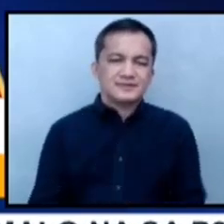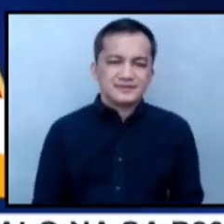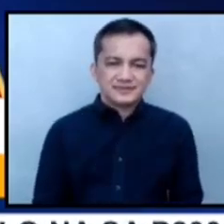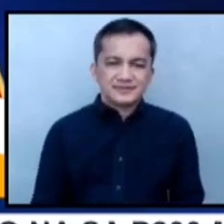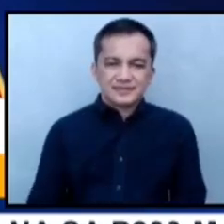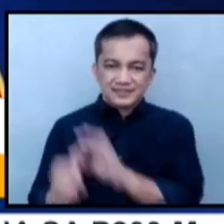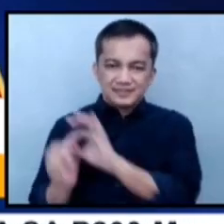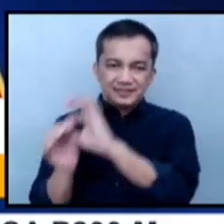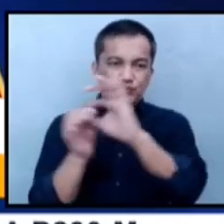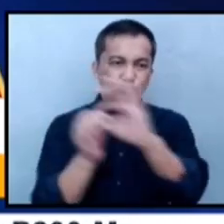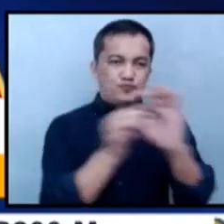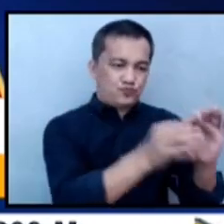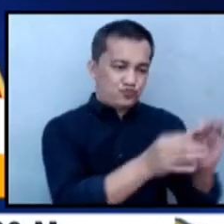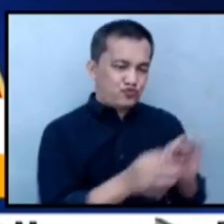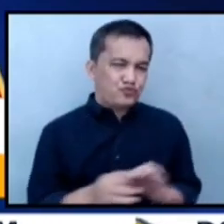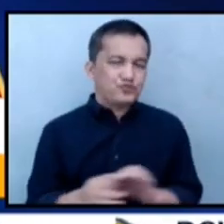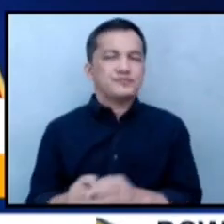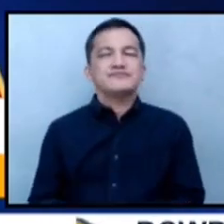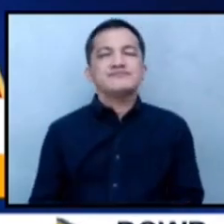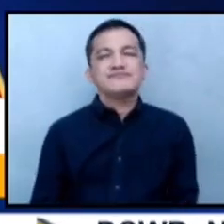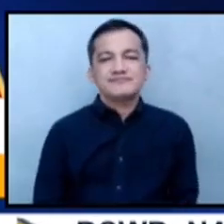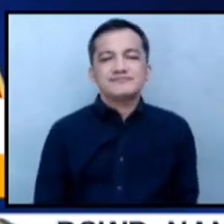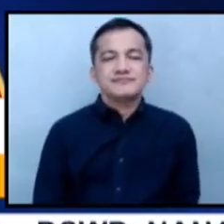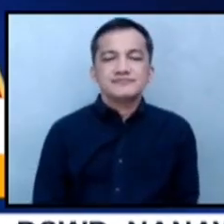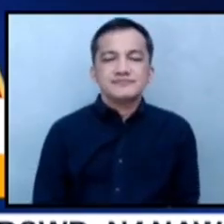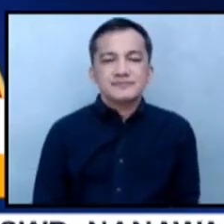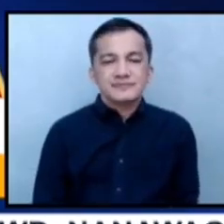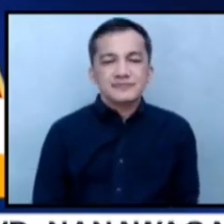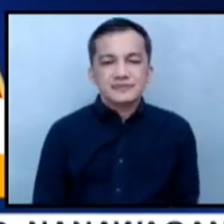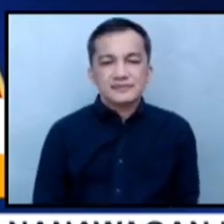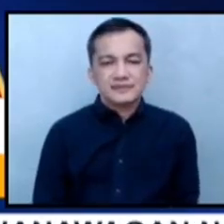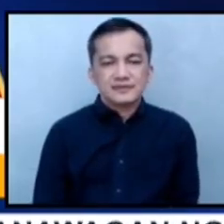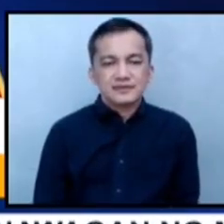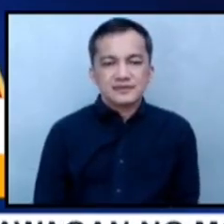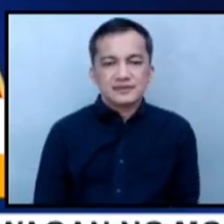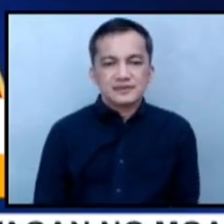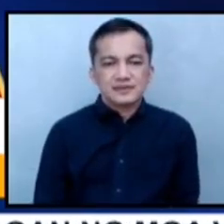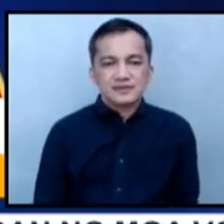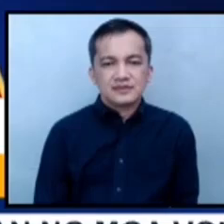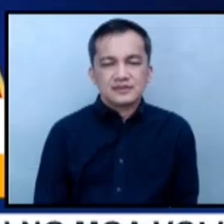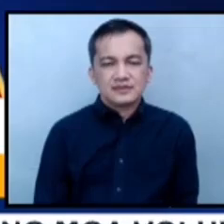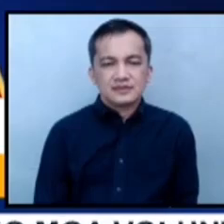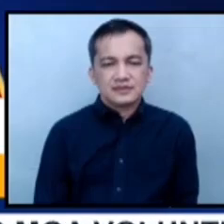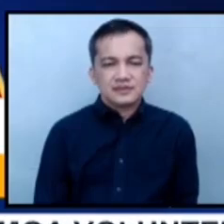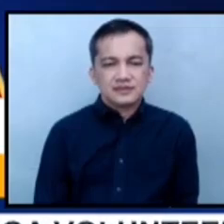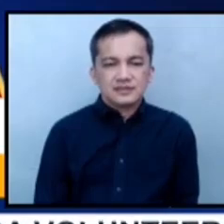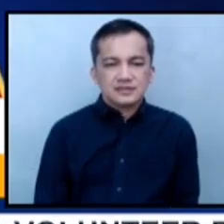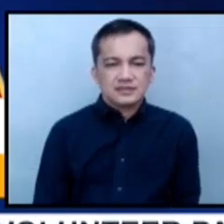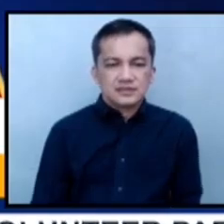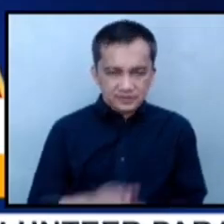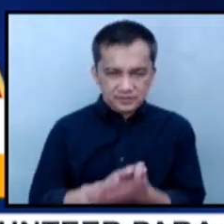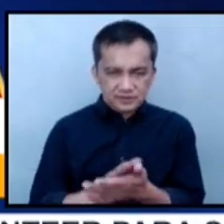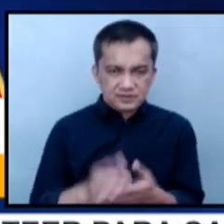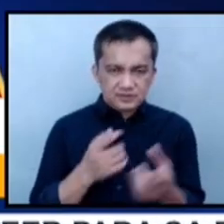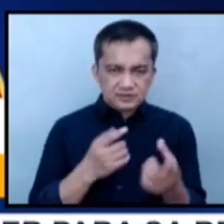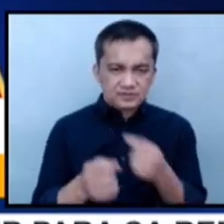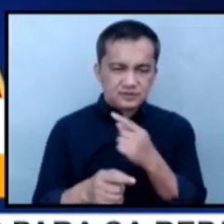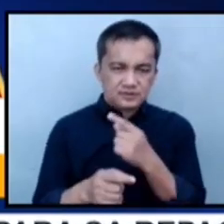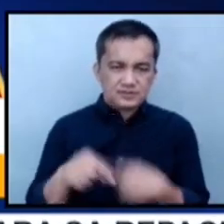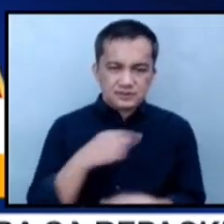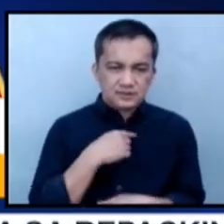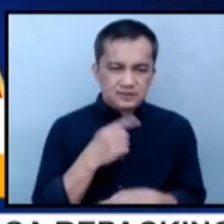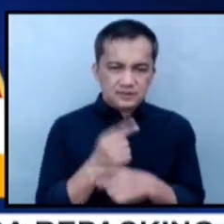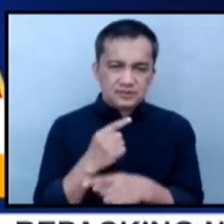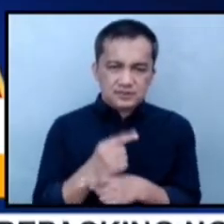konektado po lahat diyan So ayusin na lamang gaya nga ng sinabi ko kahapon gawin na lang natin ng tama ayusin